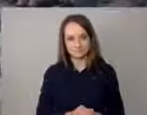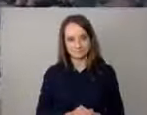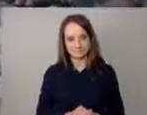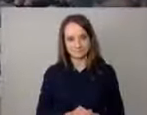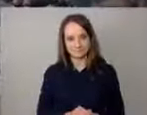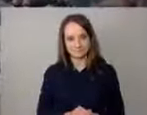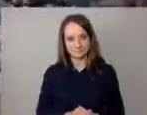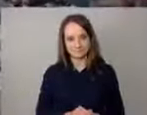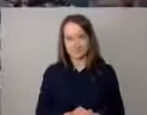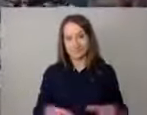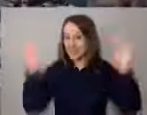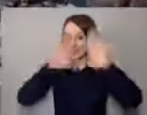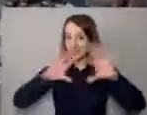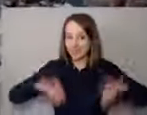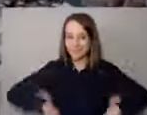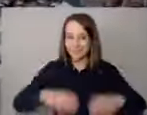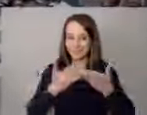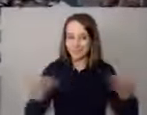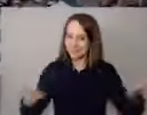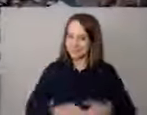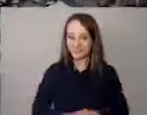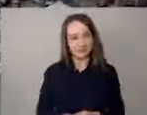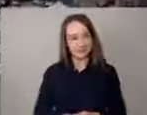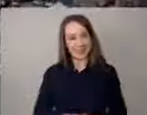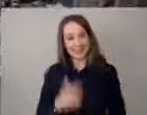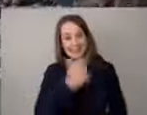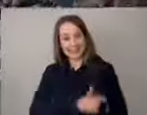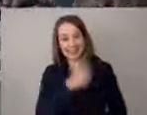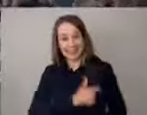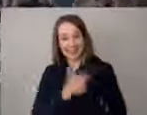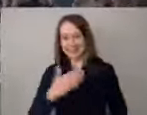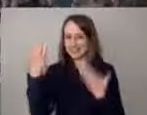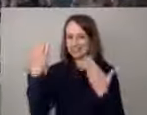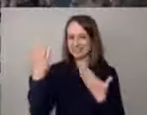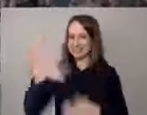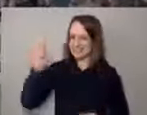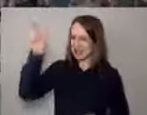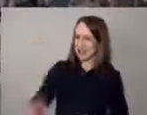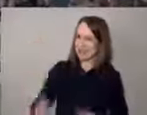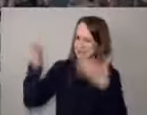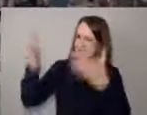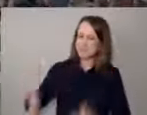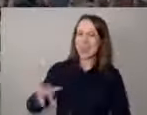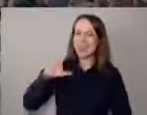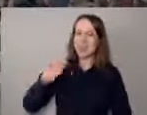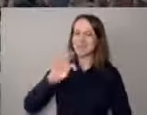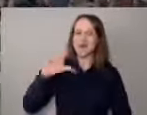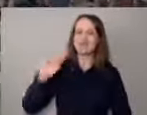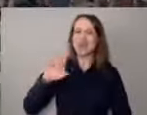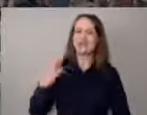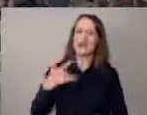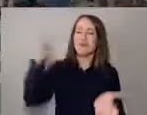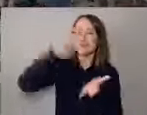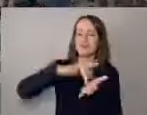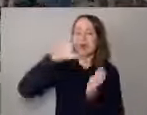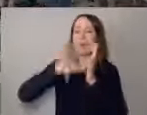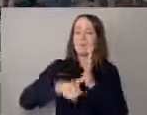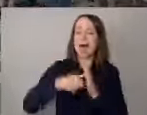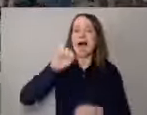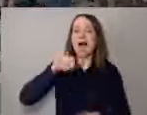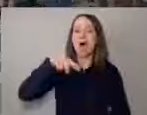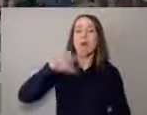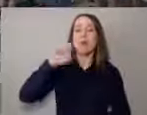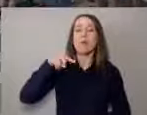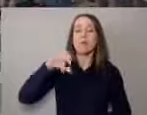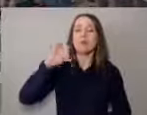Rafał. Szanowni Państwo, serdecznie witamy Rafała Trzaskowskiego w Augustowie, w Królewskim Mieście. Dzień